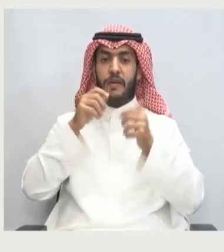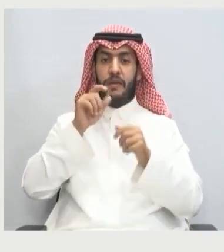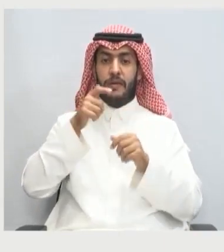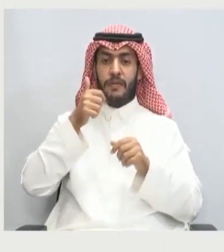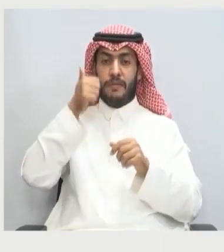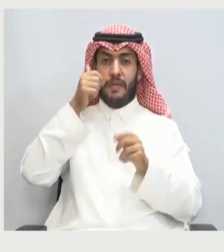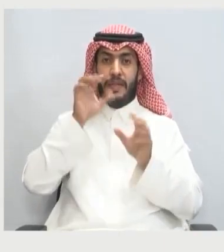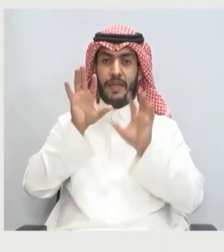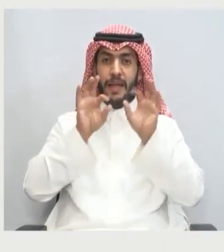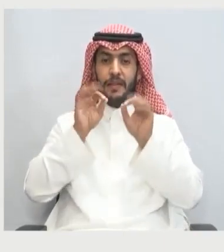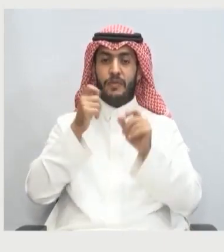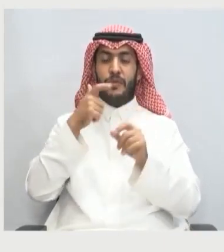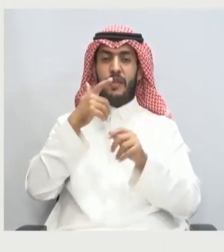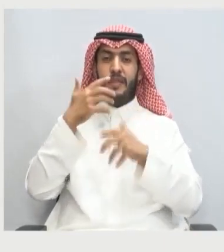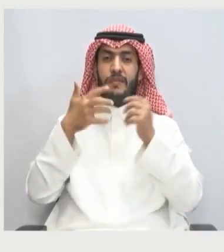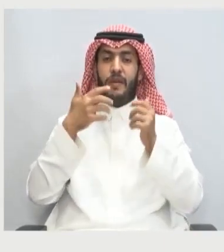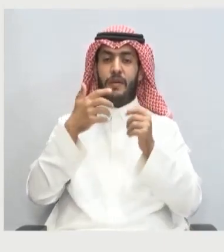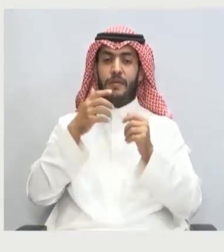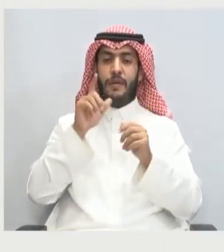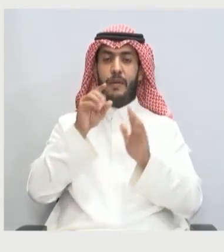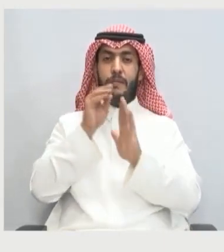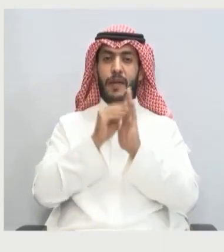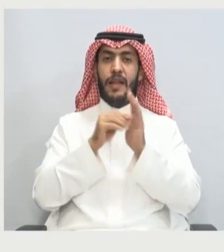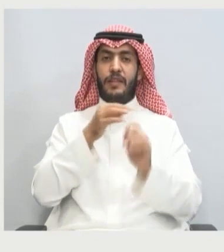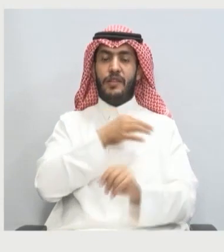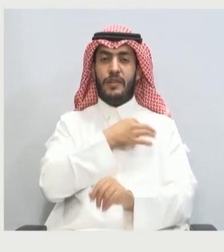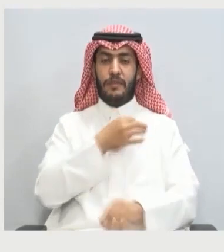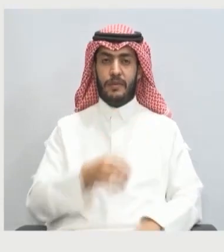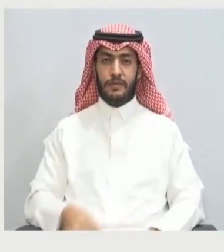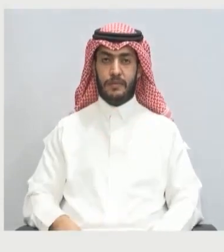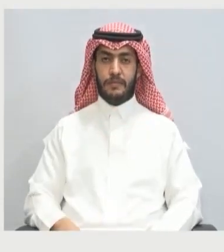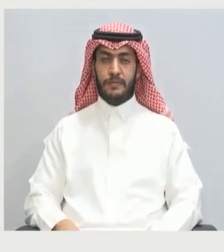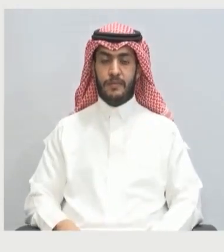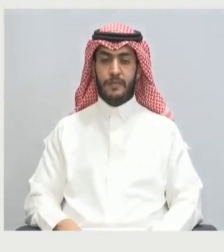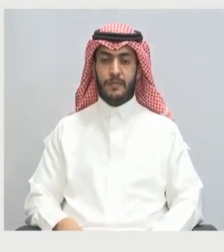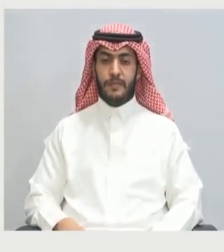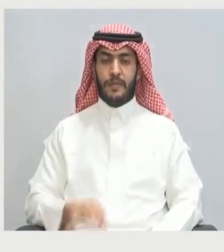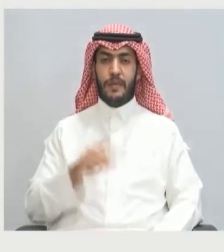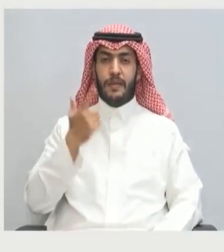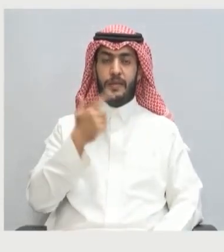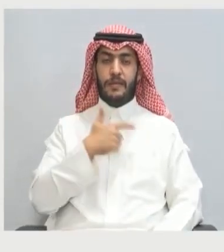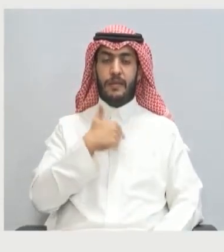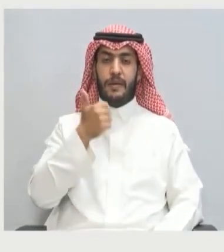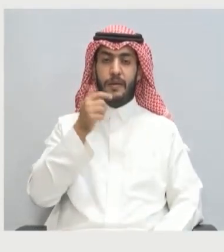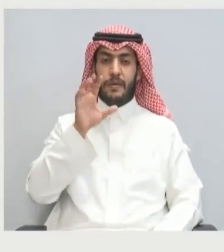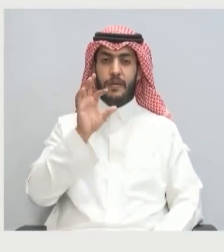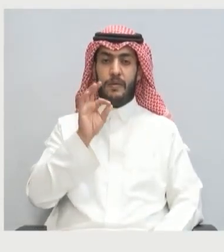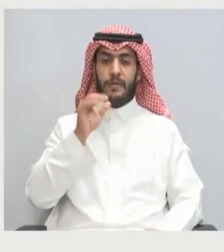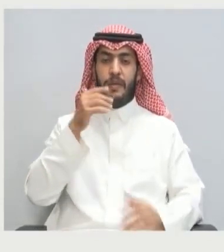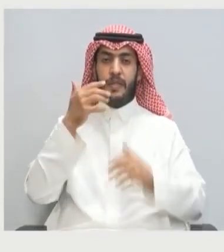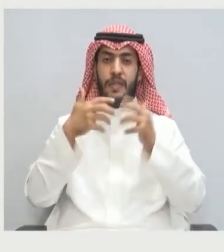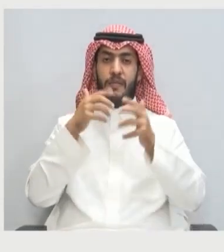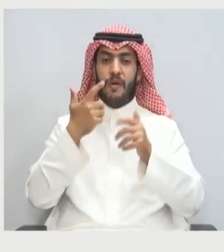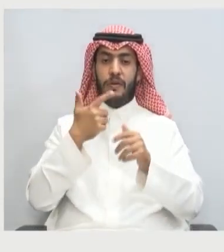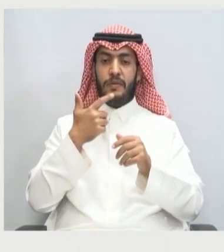يتم تحديد سرعه التفاعل من البيانات التجريبيه اذا كيف سنقوم بتحديد رتبه